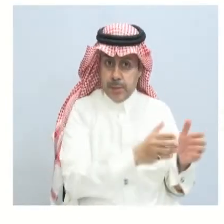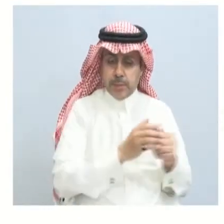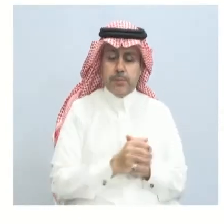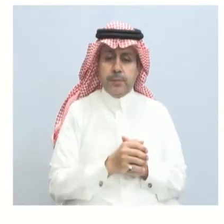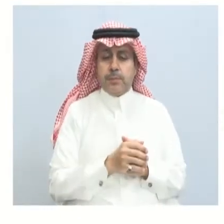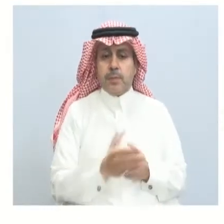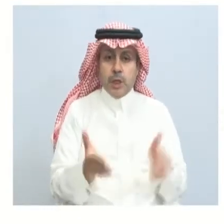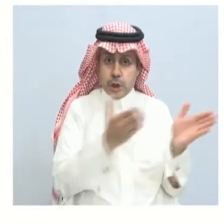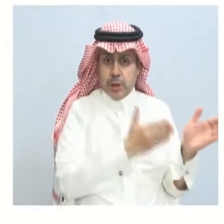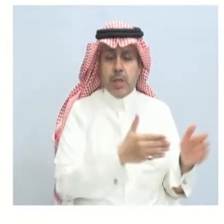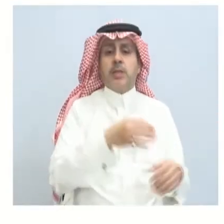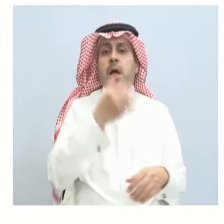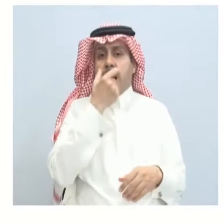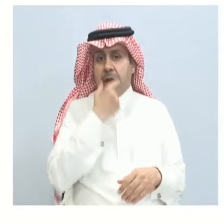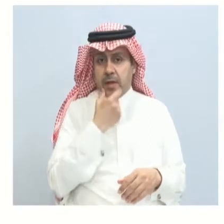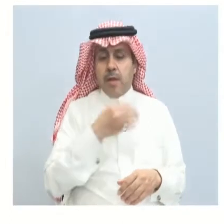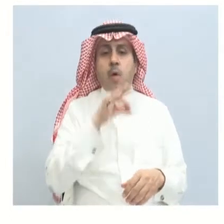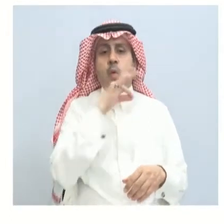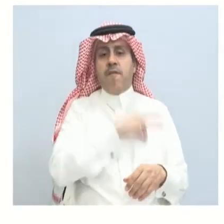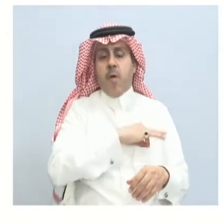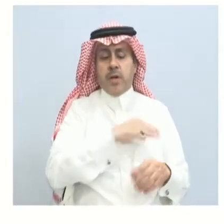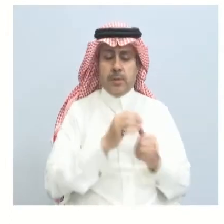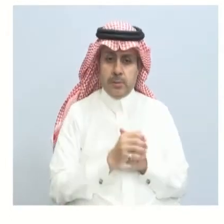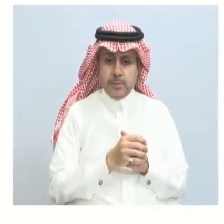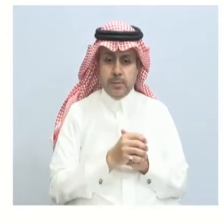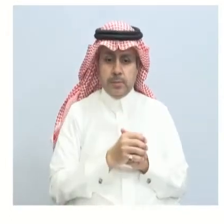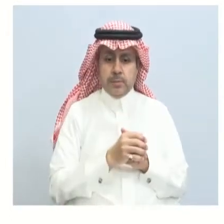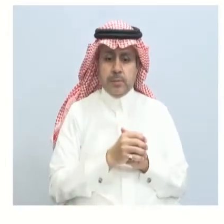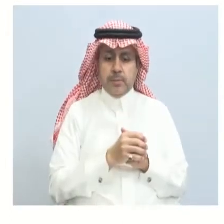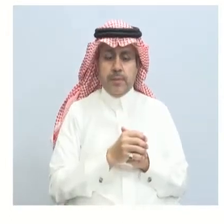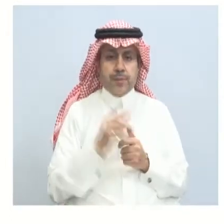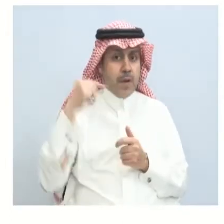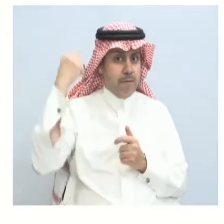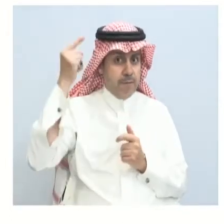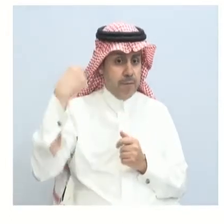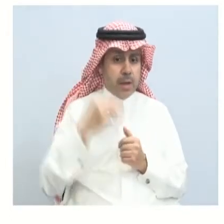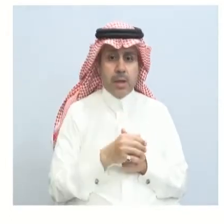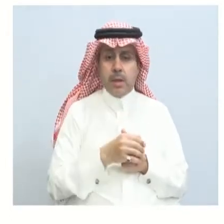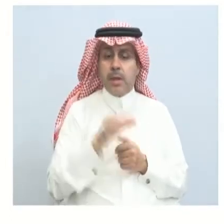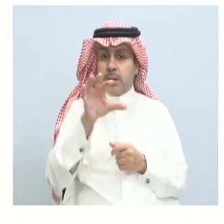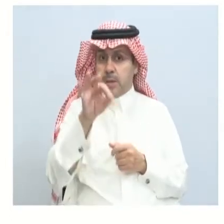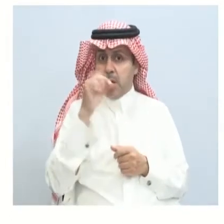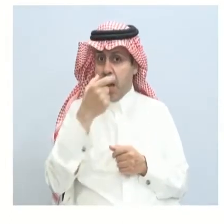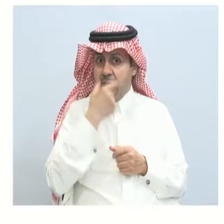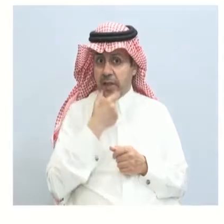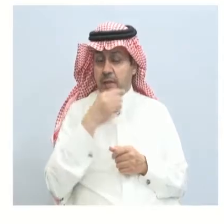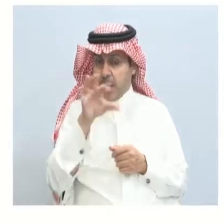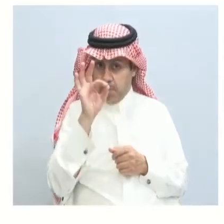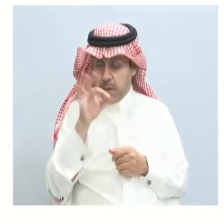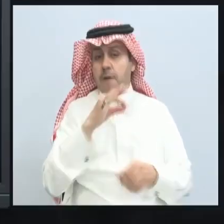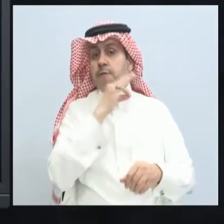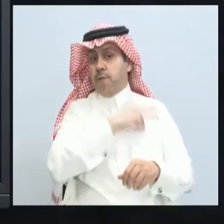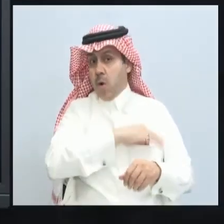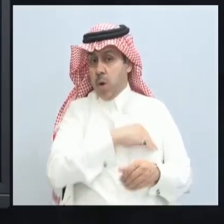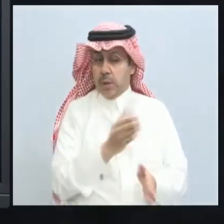الحديث وارشادات ماذا نستفيد من هذا الحديث من منكم يستطيع ان يقول لي ماذا نستفيد من هذا الحديث الحديث الان